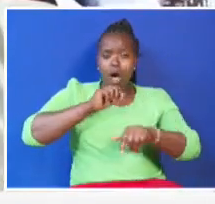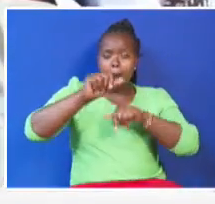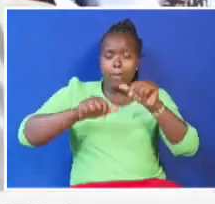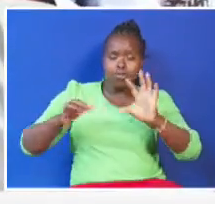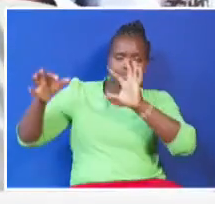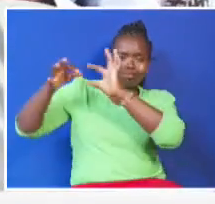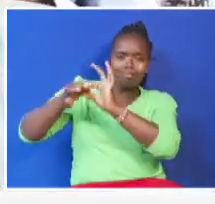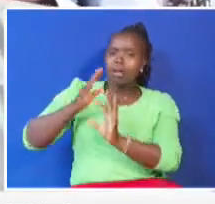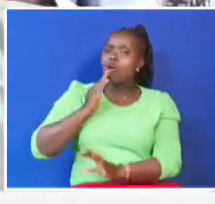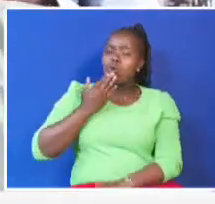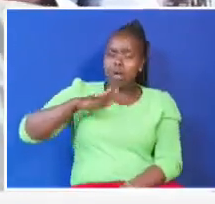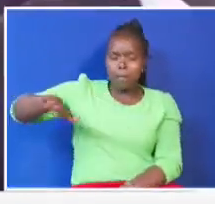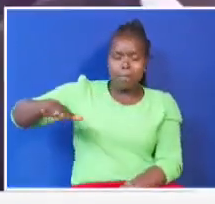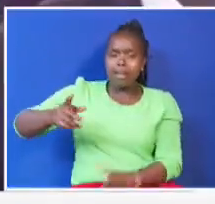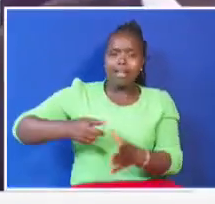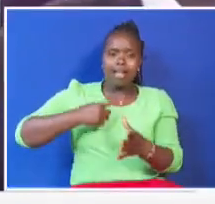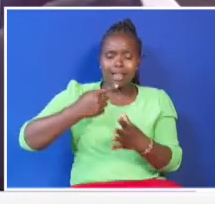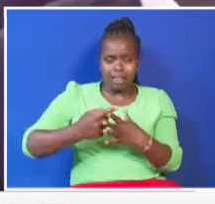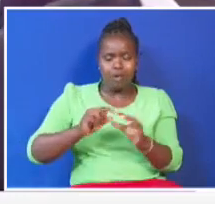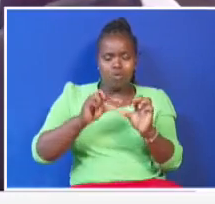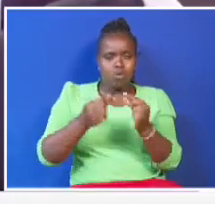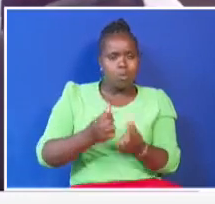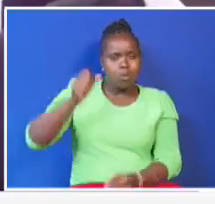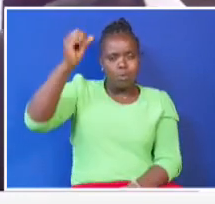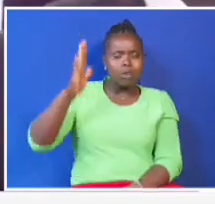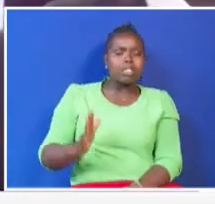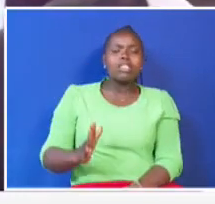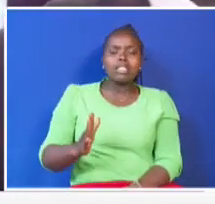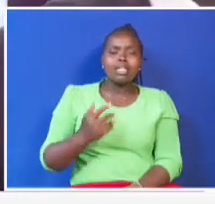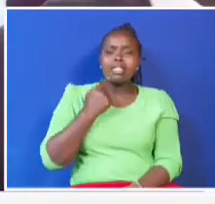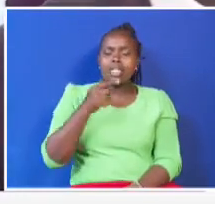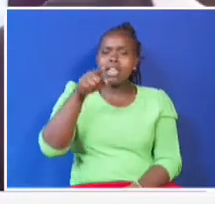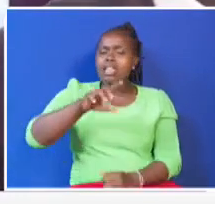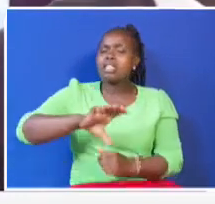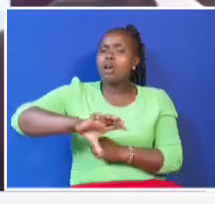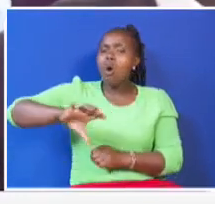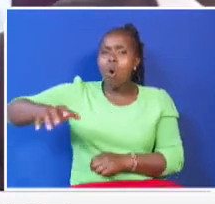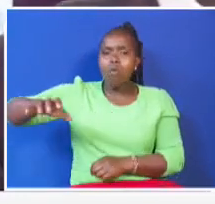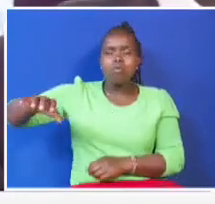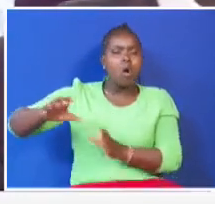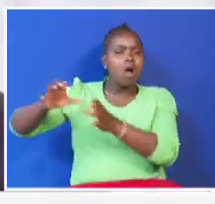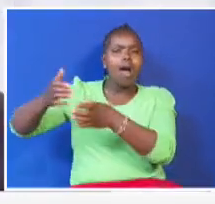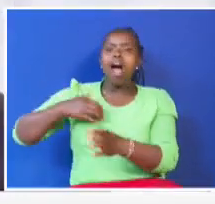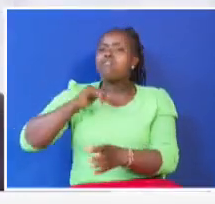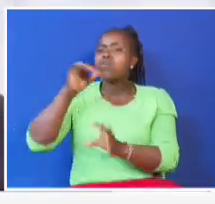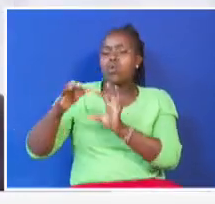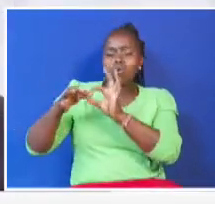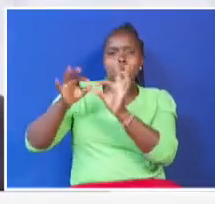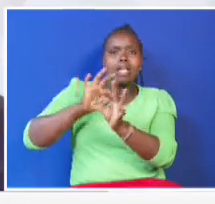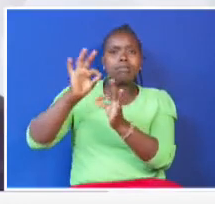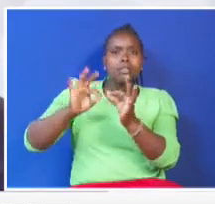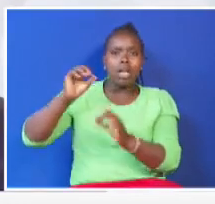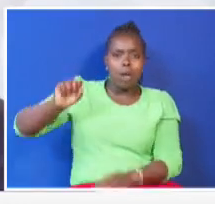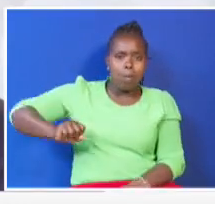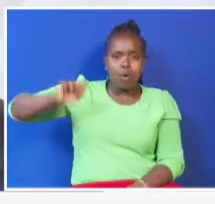Mlembe kujitokeza, huku wadadisi wa masuala ya kisiasa wakitaja jamii hiyo kama mojawapo ya jamii zisizo na umoja, aswa ule wa